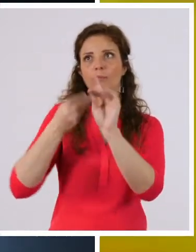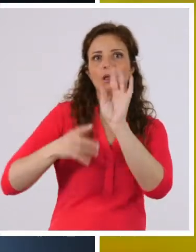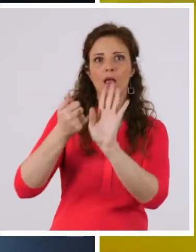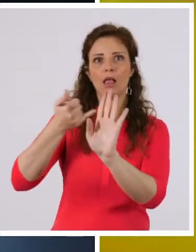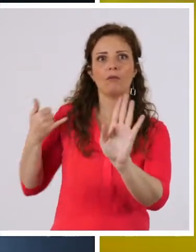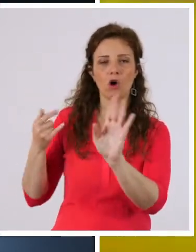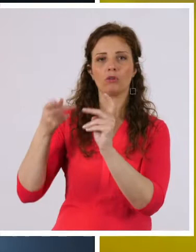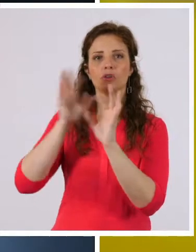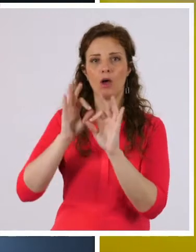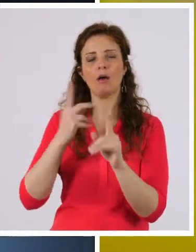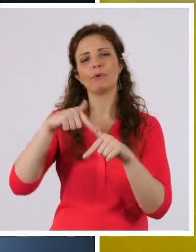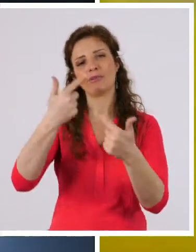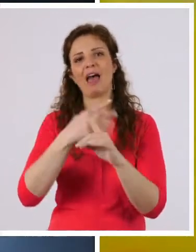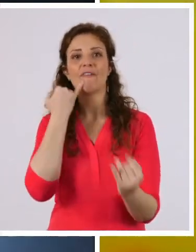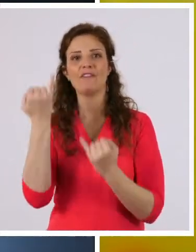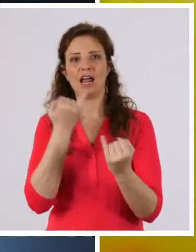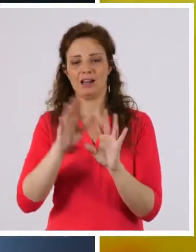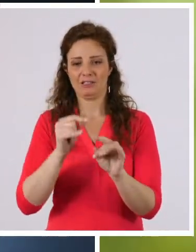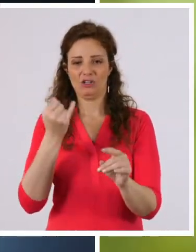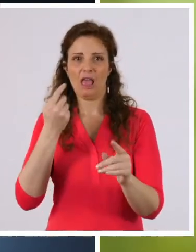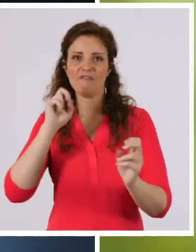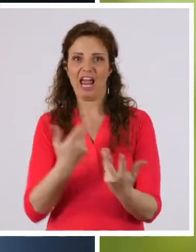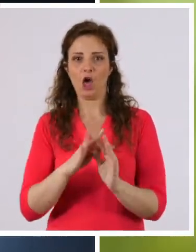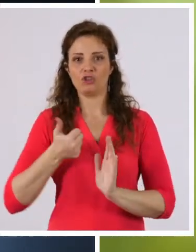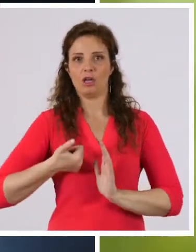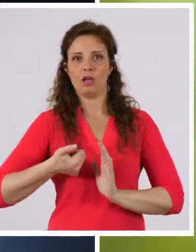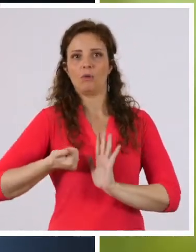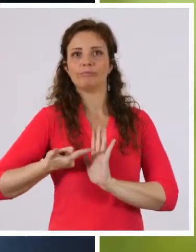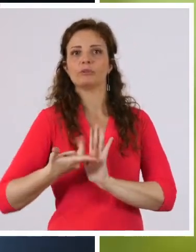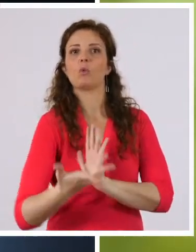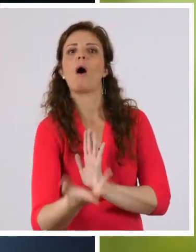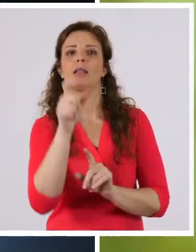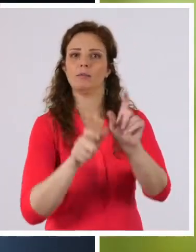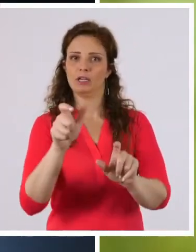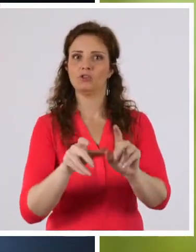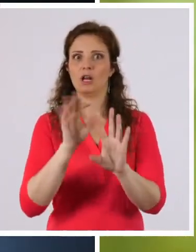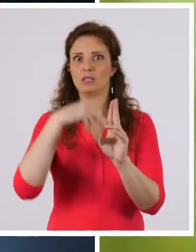che per consentire rapidità nelle operazioni di conteggio dei passeggeri presenti a bordo.